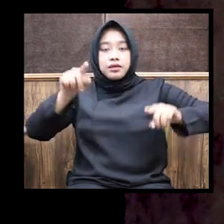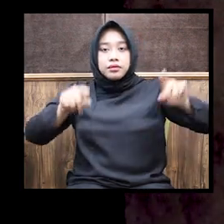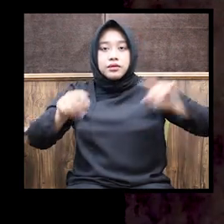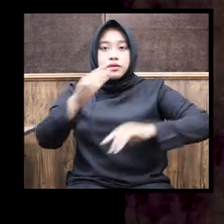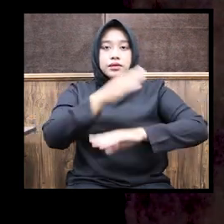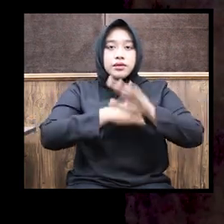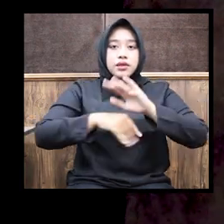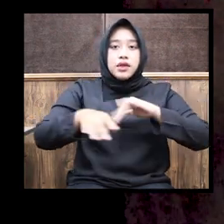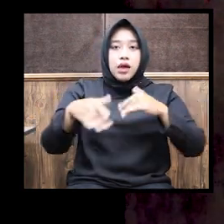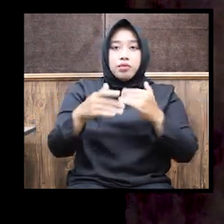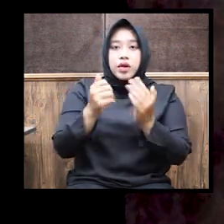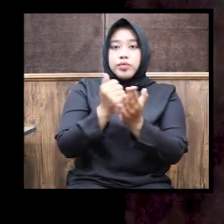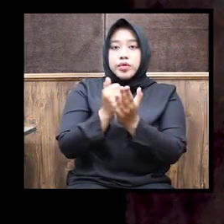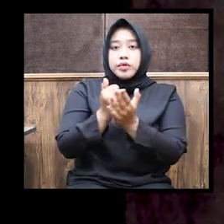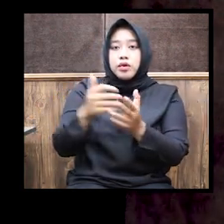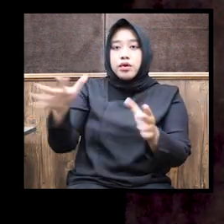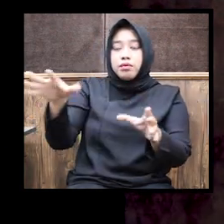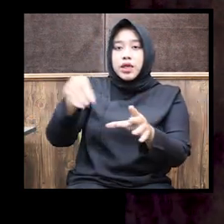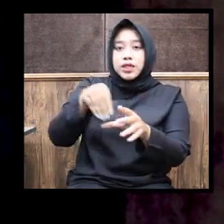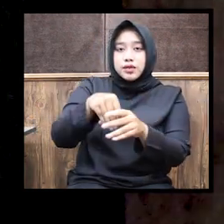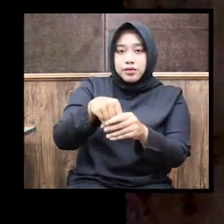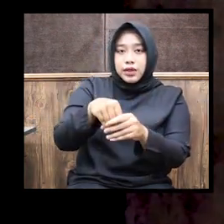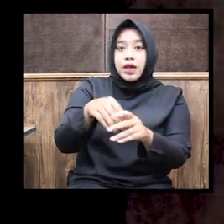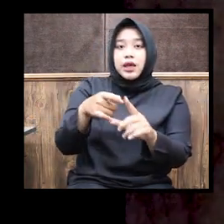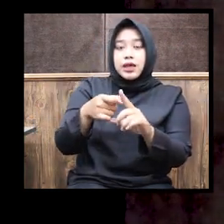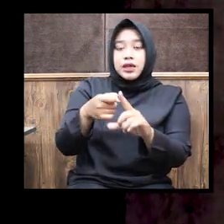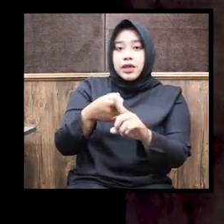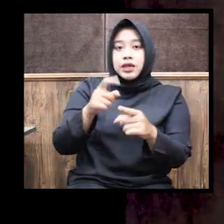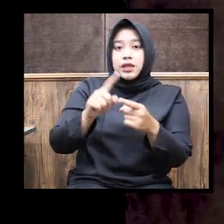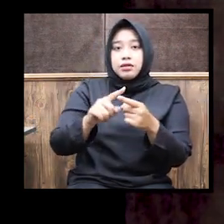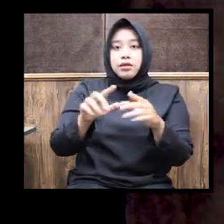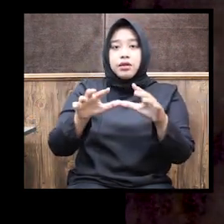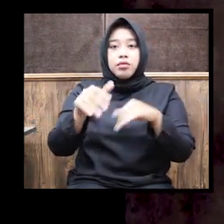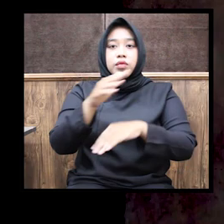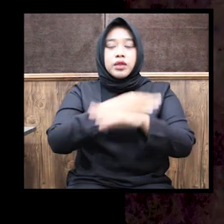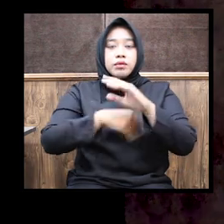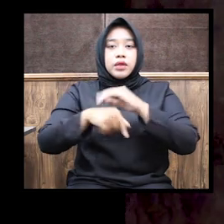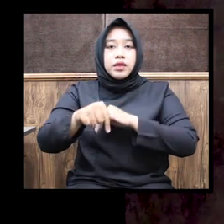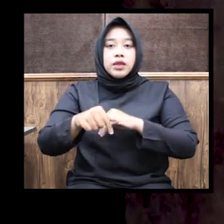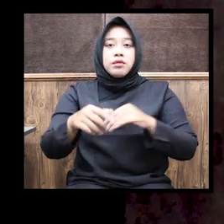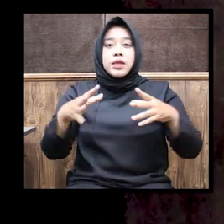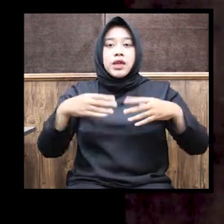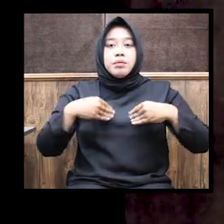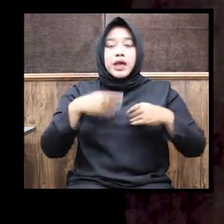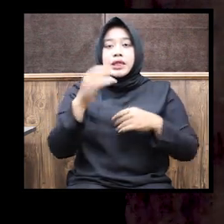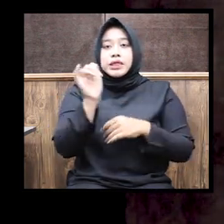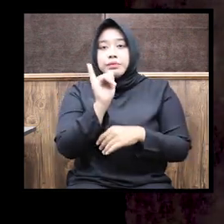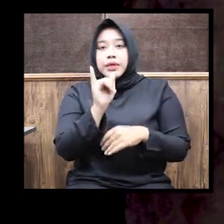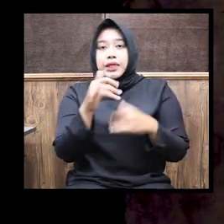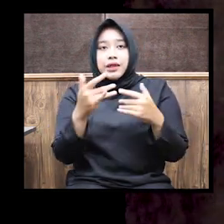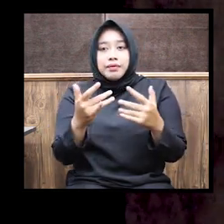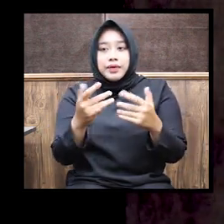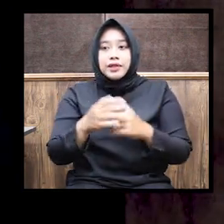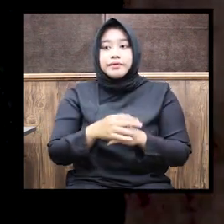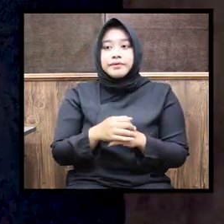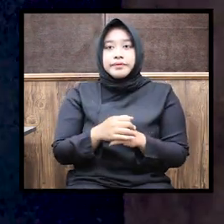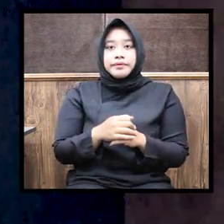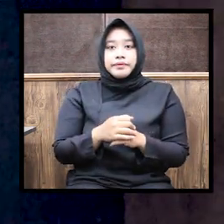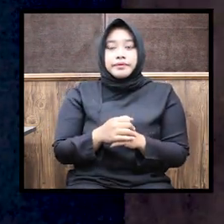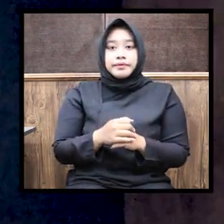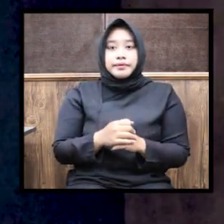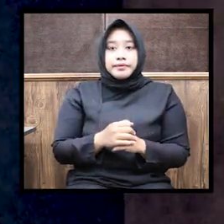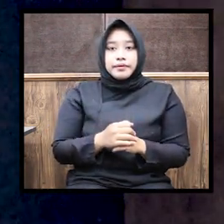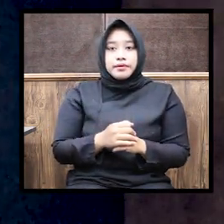perusahaan tersebut kemudian dari teman-teman yang stabilitas kita mend dapatkan temuan bahwa ketika